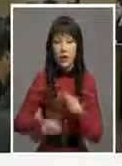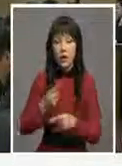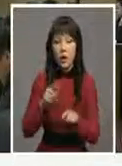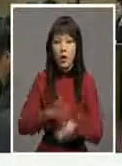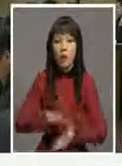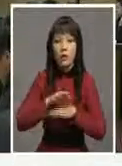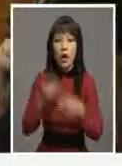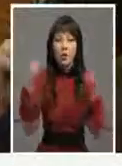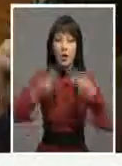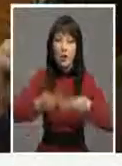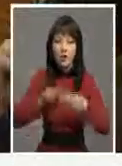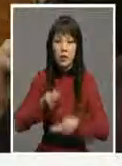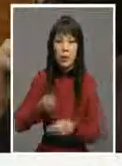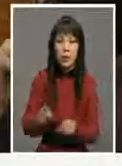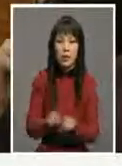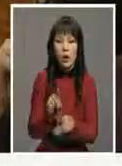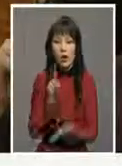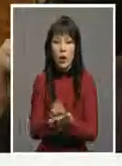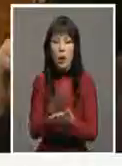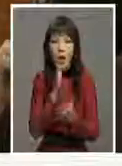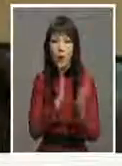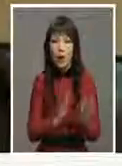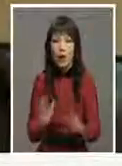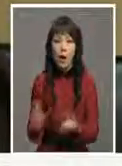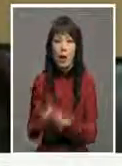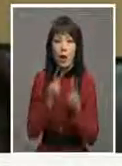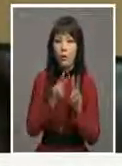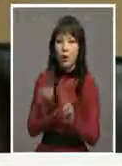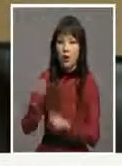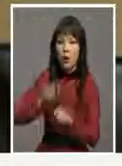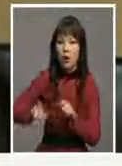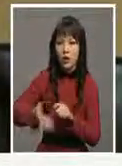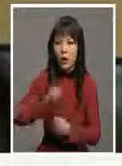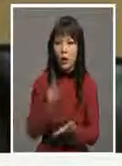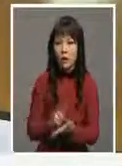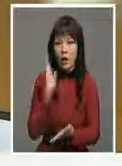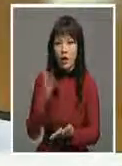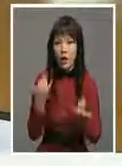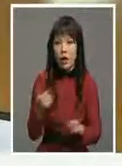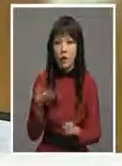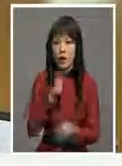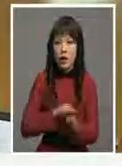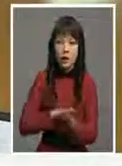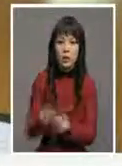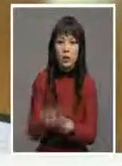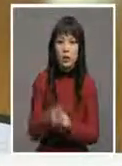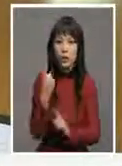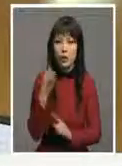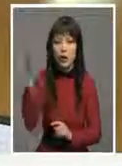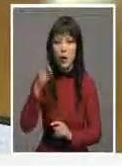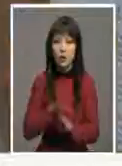ендігі межесі кедендік төлемдер мен салықтардың уақытылы өндірілуін бақылау. Шекарадан өтетін тауарларды тегіс 100%-дық